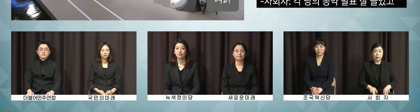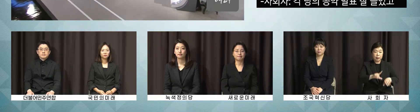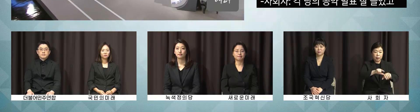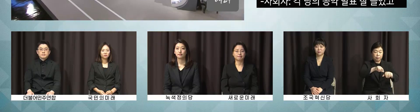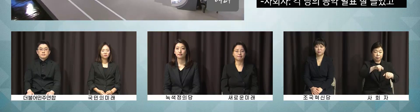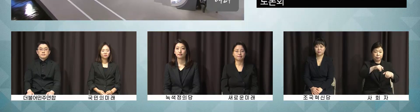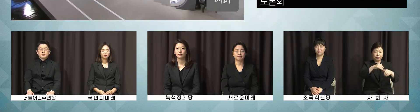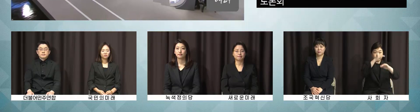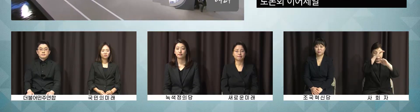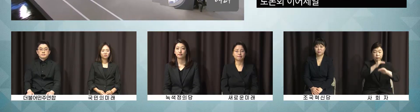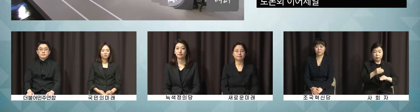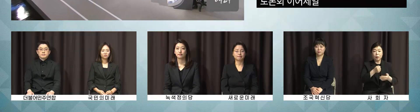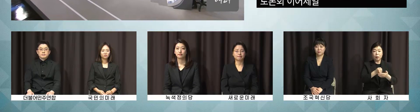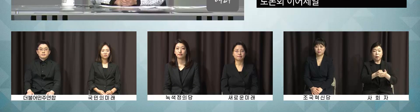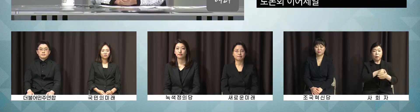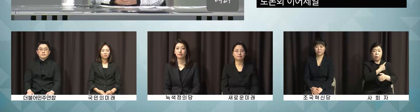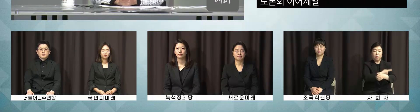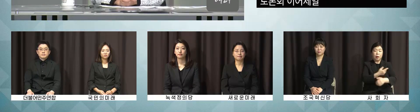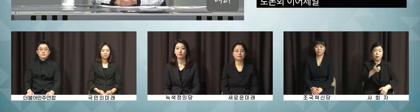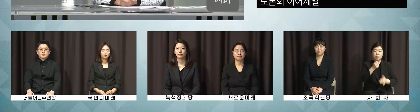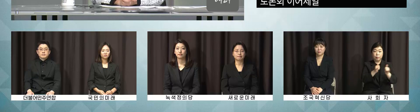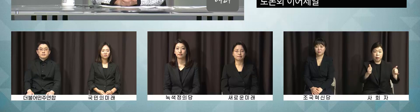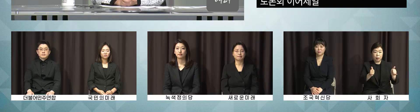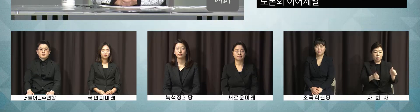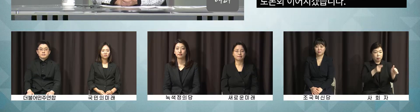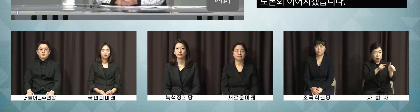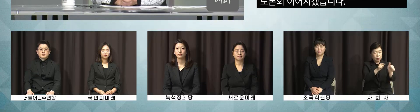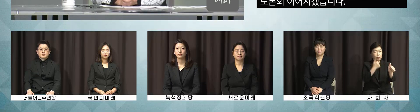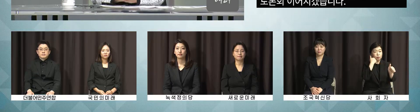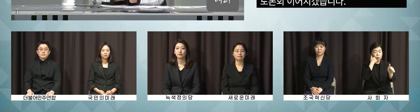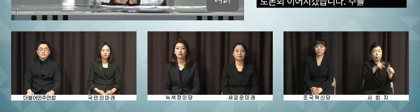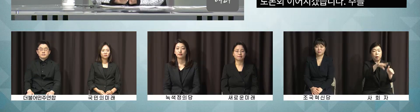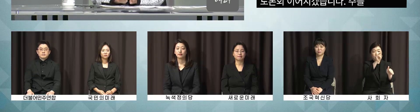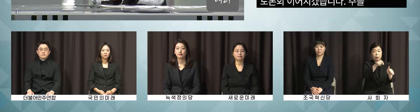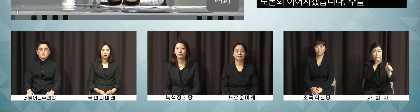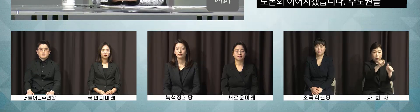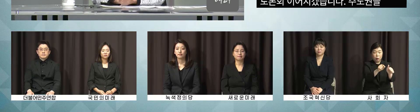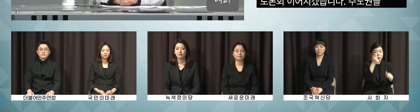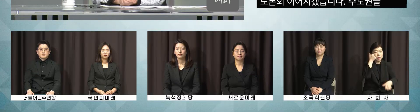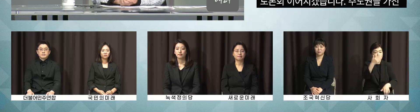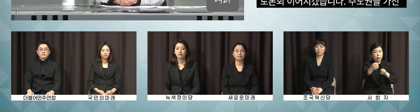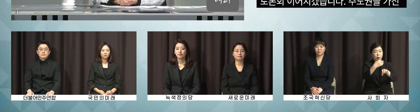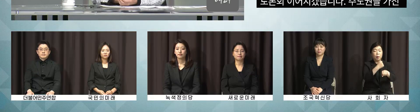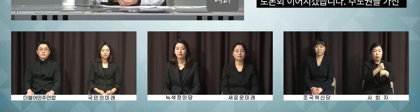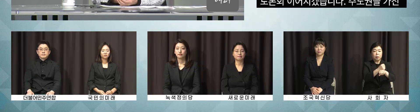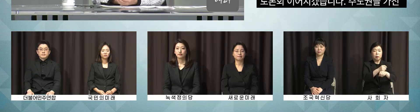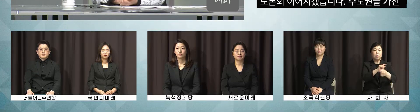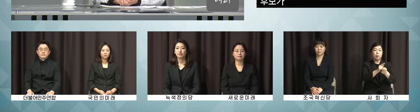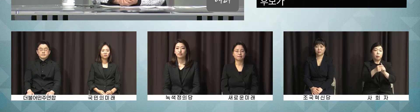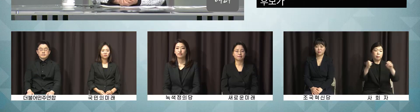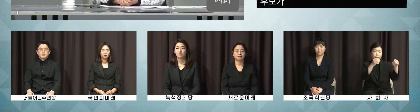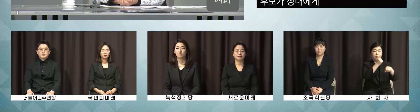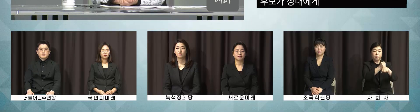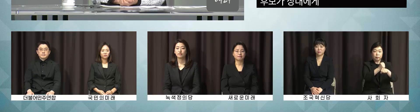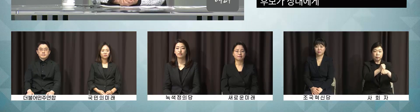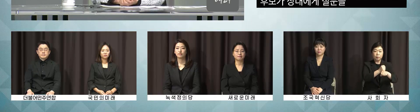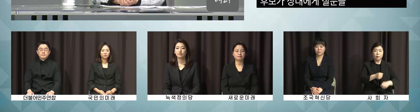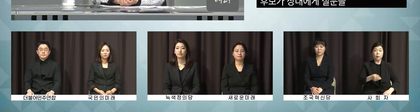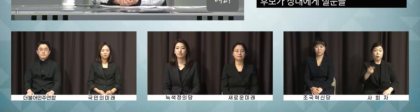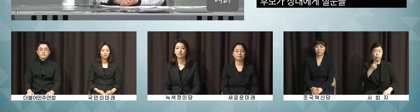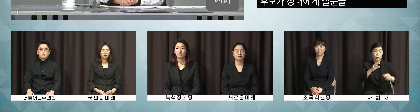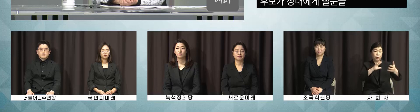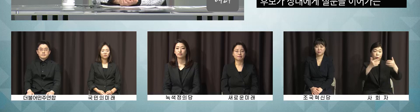순서에 따라 주도권을 가진 토론자가 상대 토론자를 지명해서 질문과 답변을 이어가는 등 주도권을 가지고